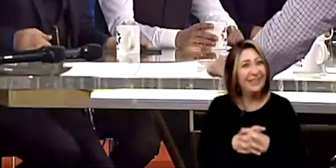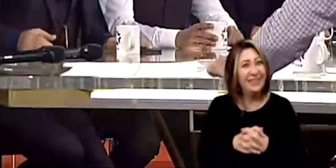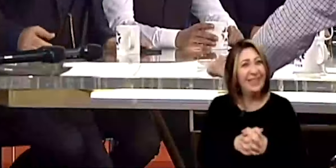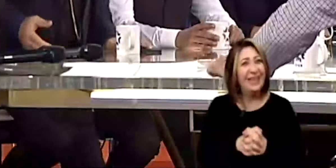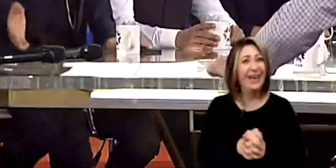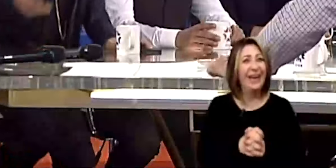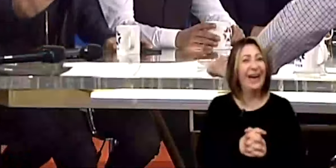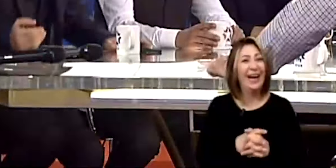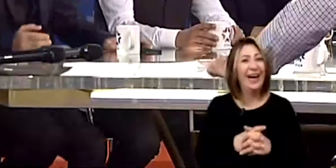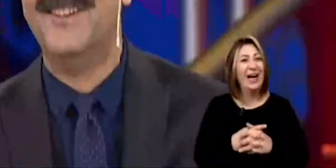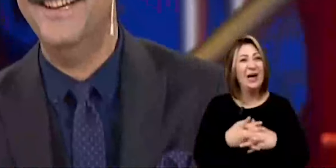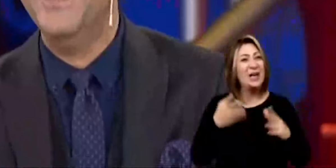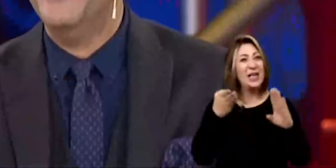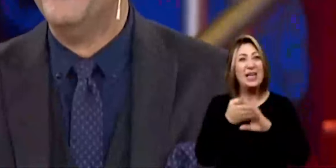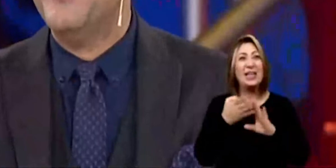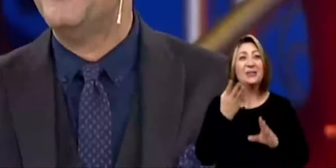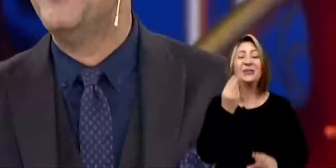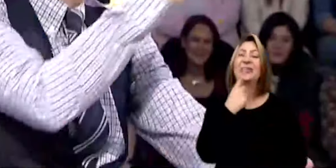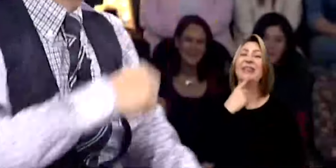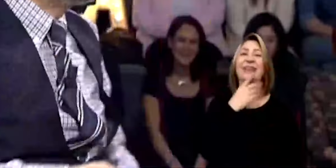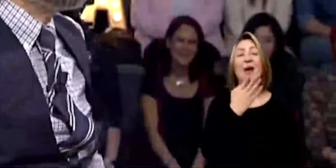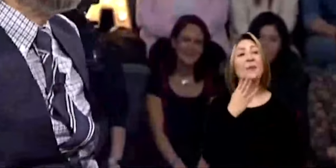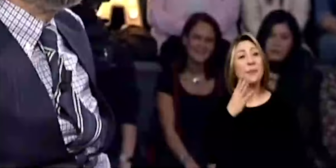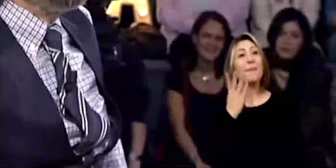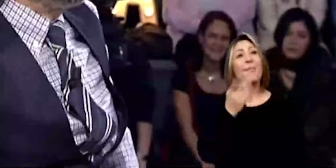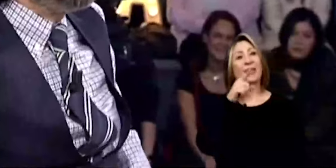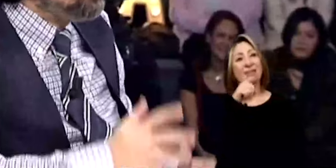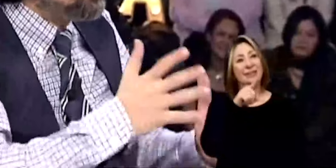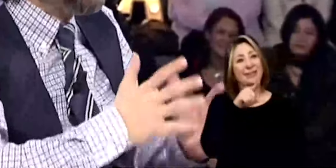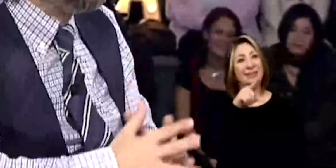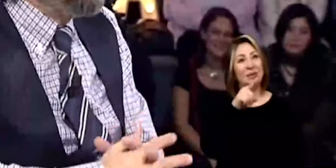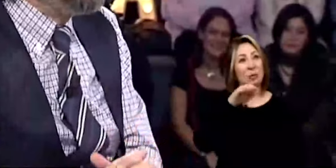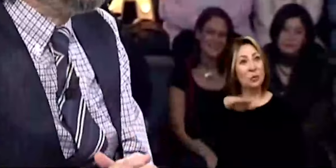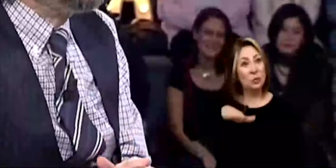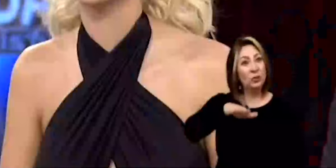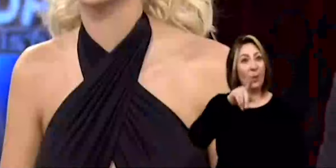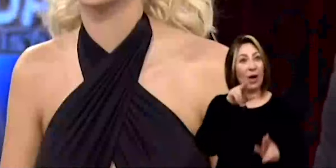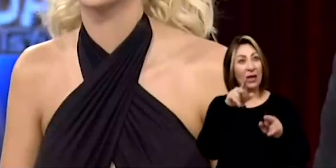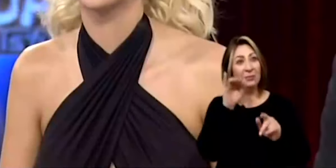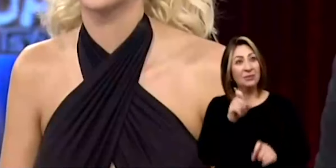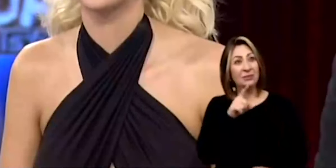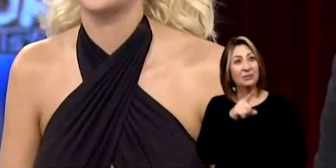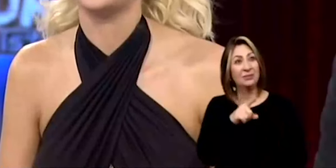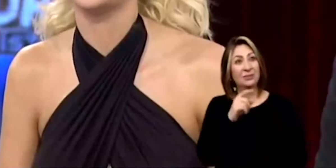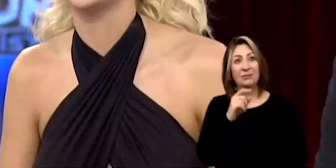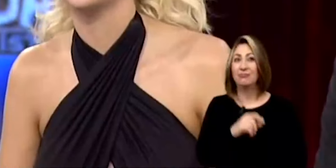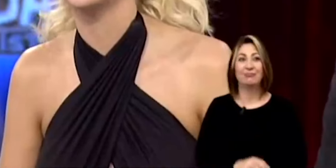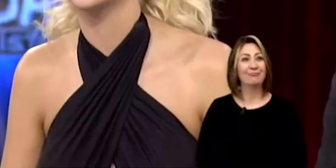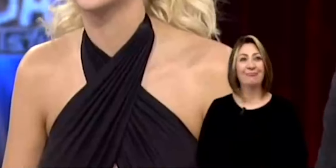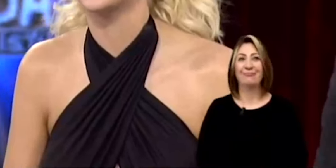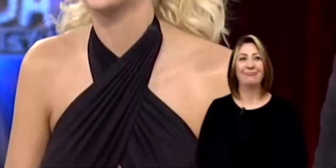Deli ya! Baksana girdik. Çok konu. Acayip ya. Peki siz küçükken de böyle miydiniz?